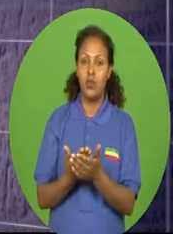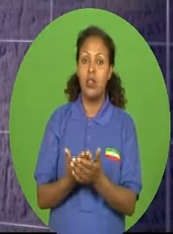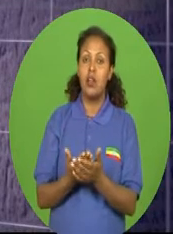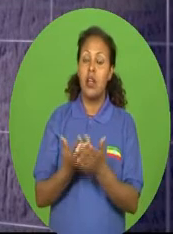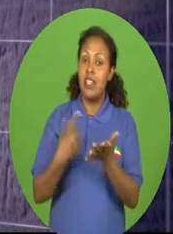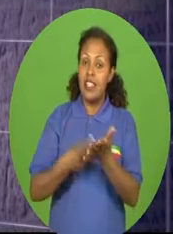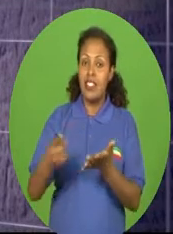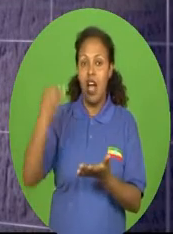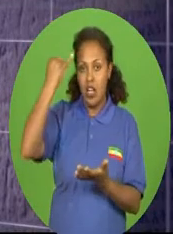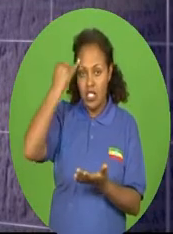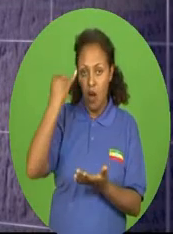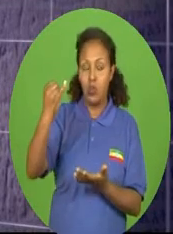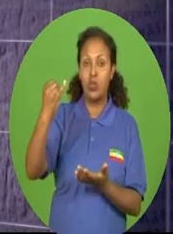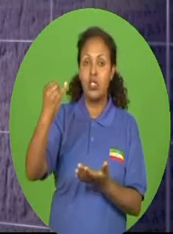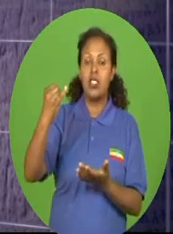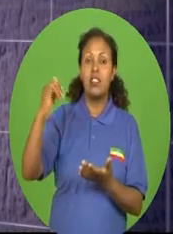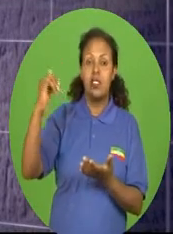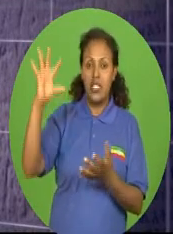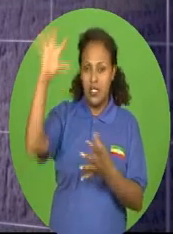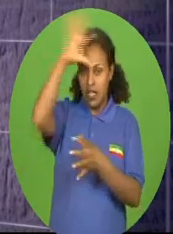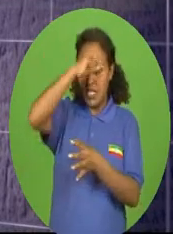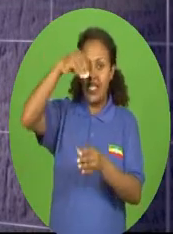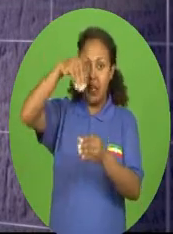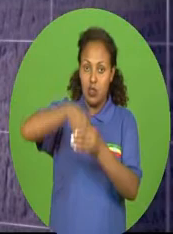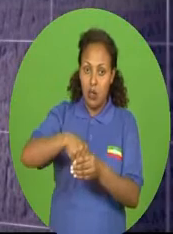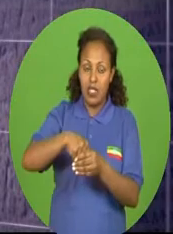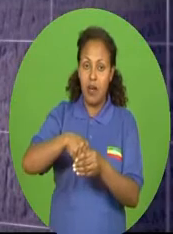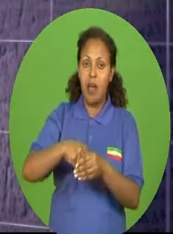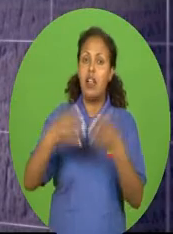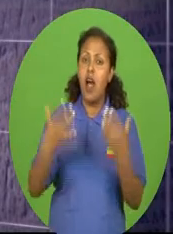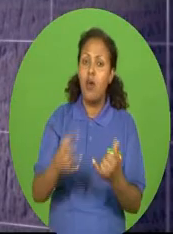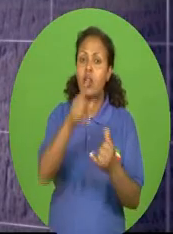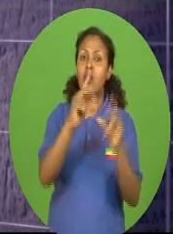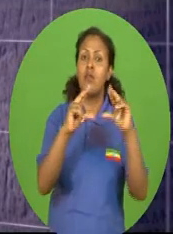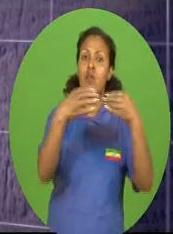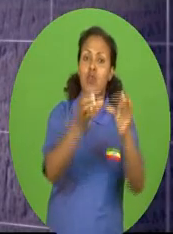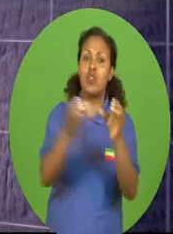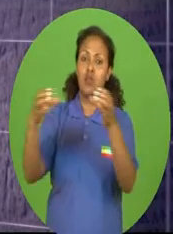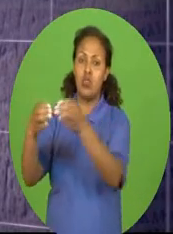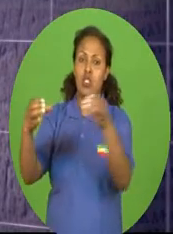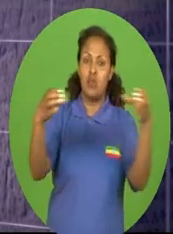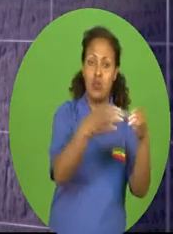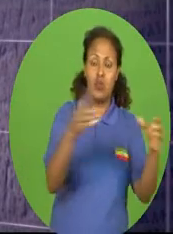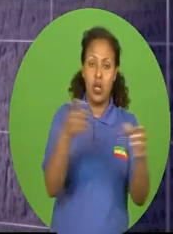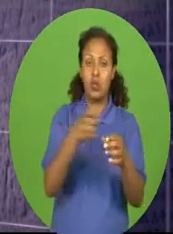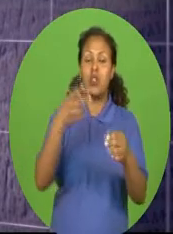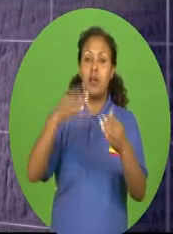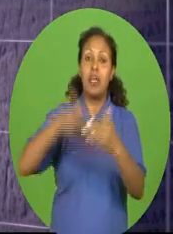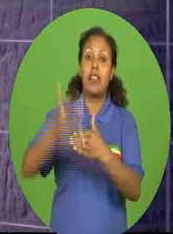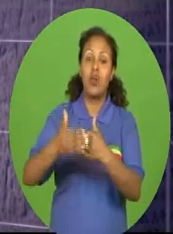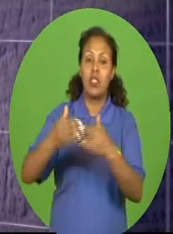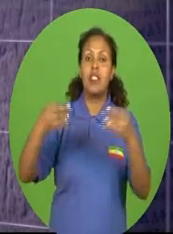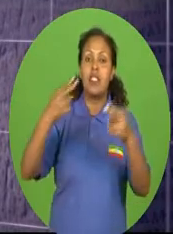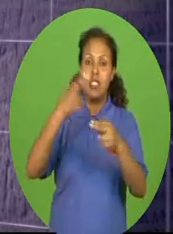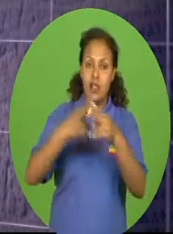በጣም ጥሩ። እነዚህን ሐሳቦች ከግንዛቤ በማስገባት እስቲ በቡድን ሆናችሁ